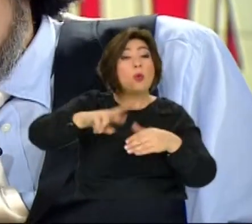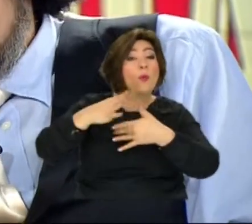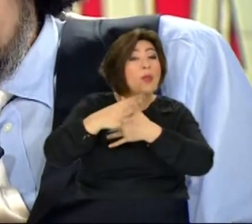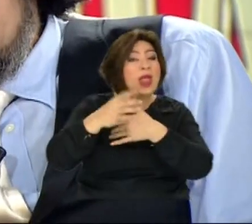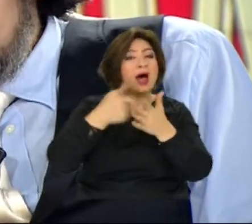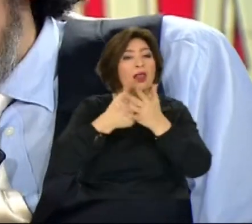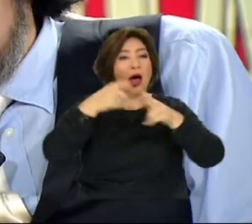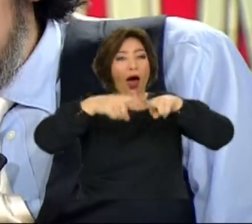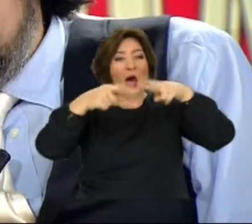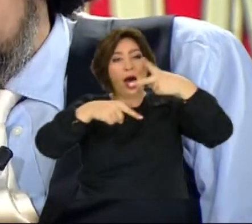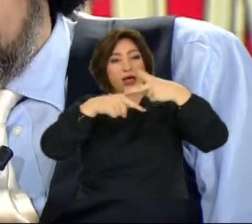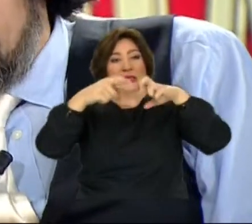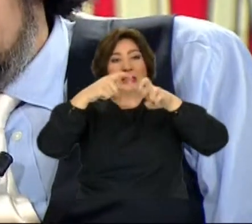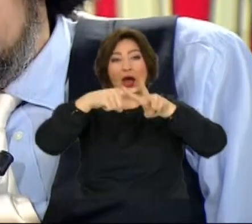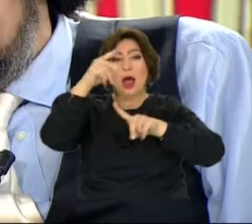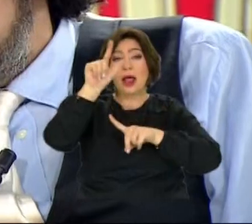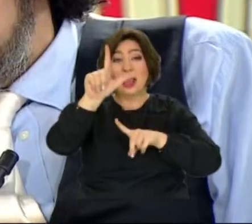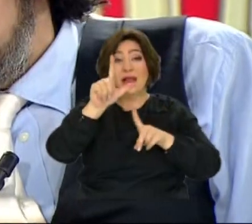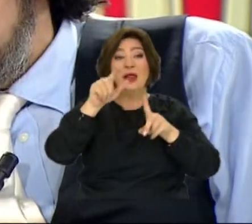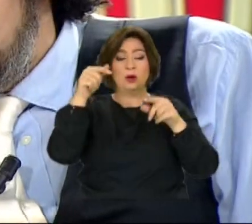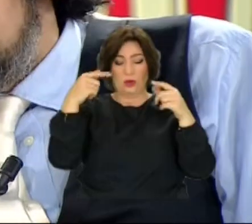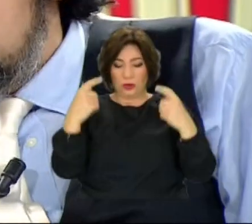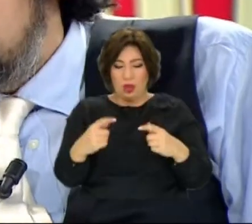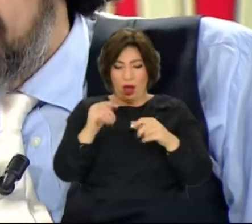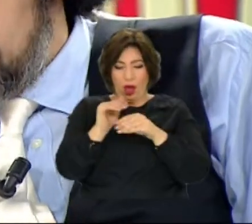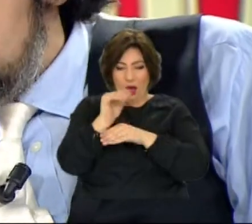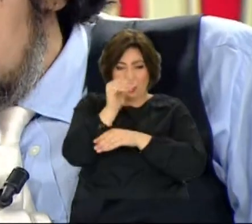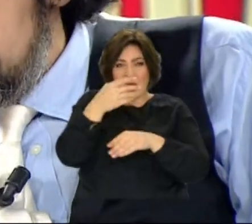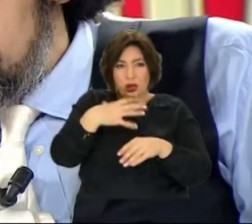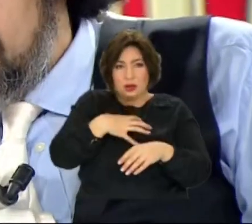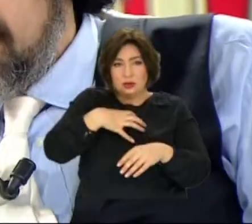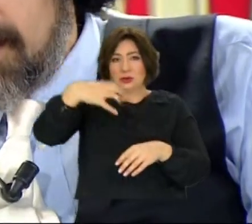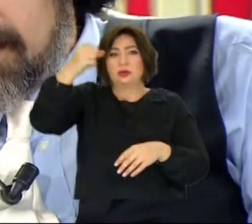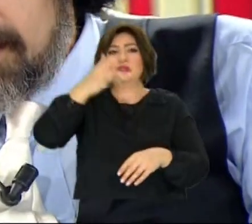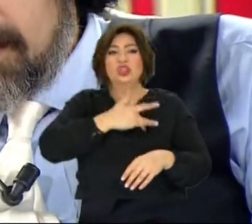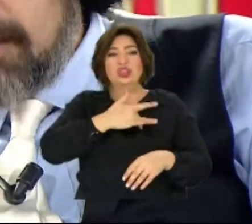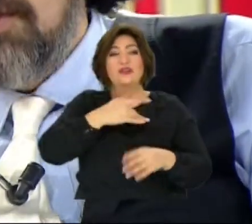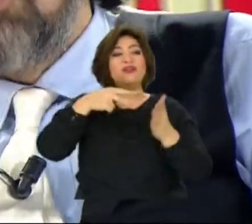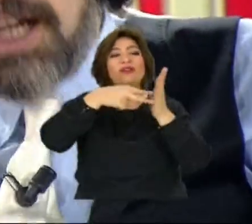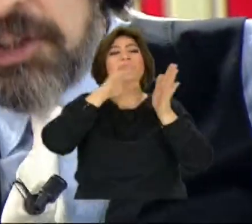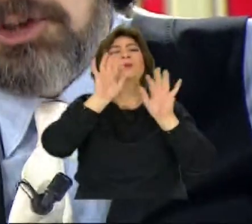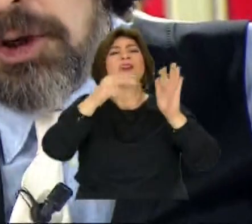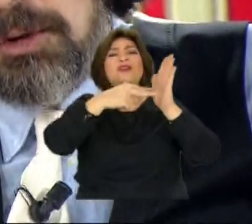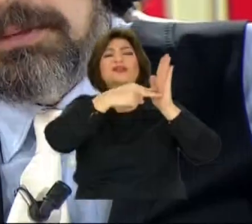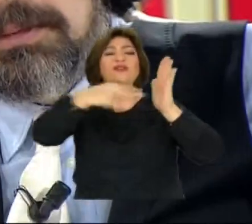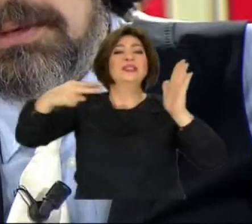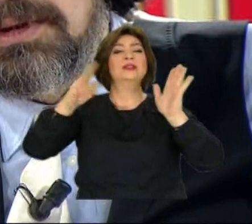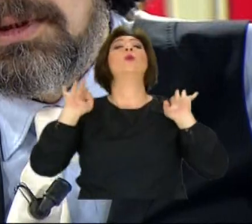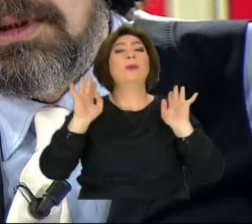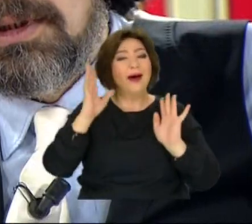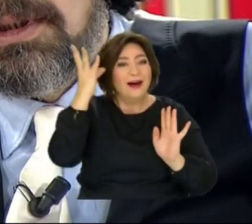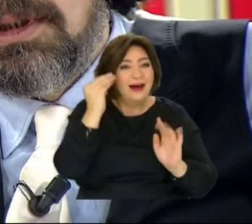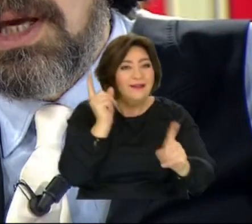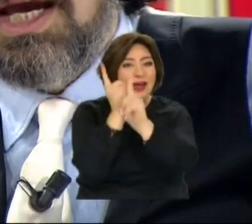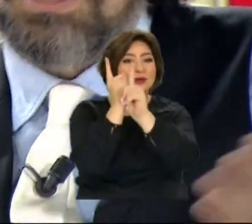Azrail'le dünyevi hayatta canı çıkmadan önce diyeyim. Evet, fiş çekilmeden tam. Karşılaşıyor mu? Tabii ki.